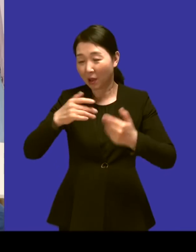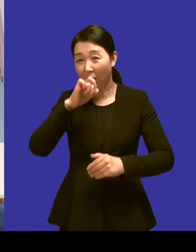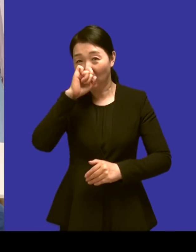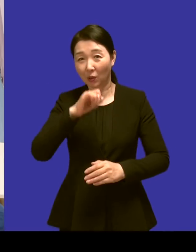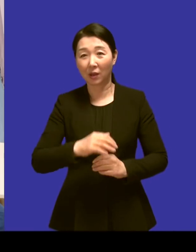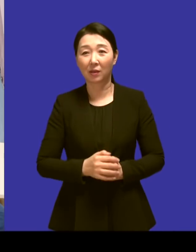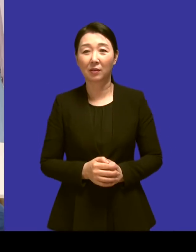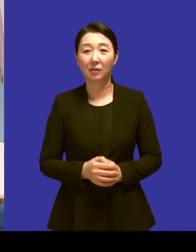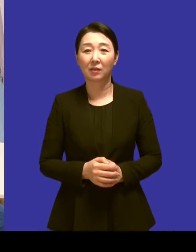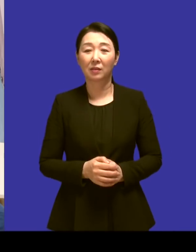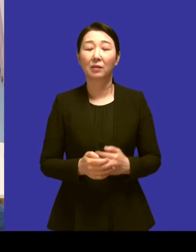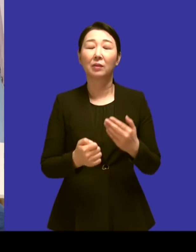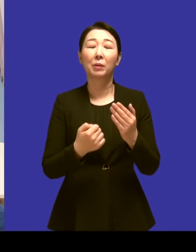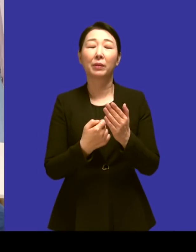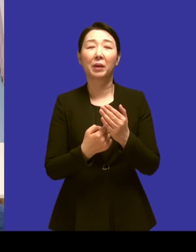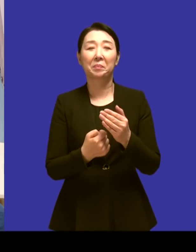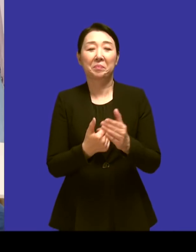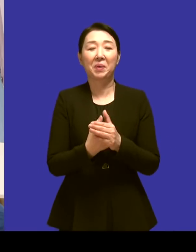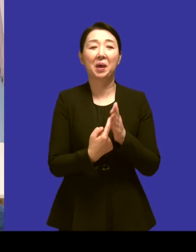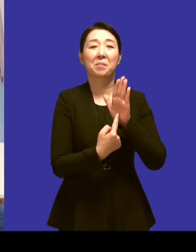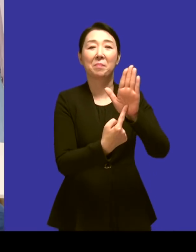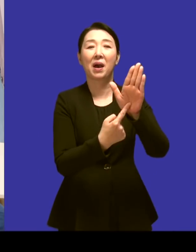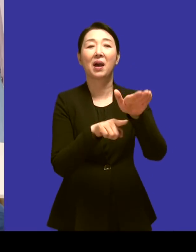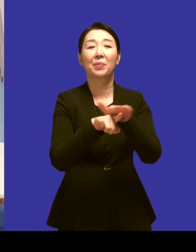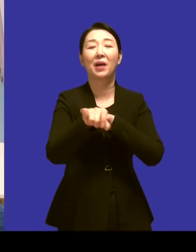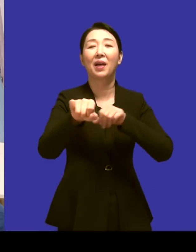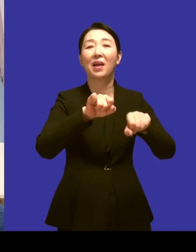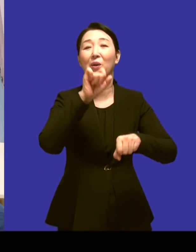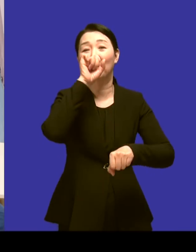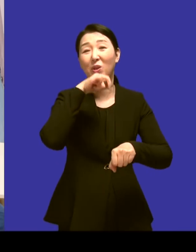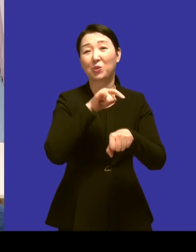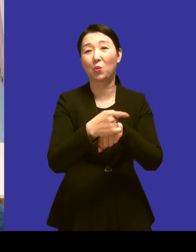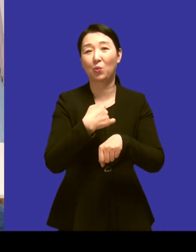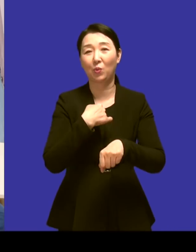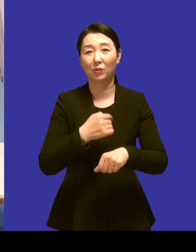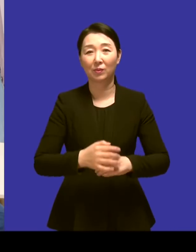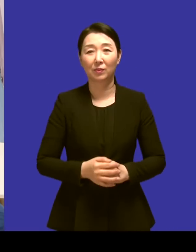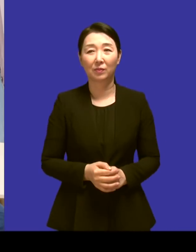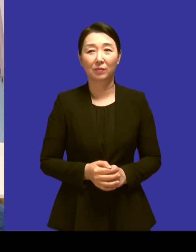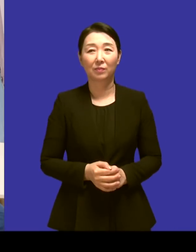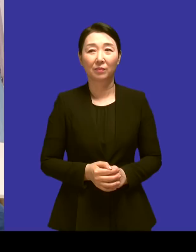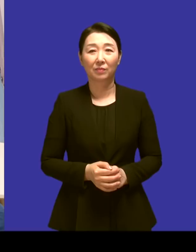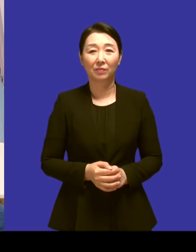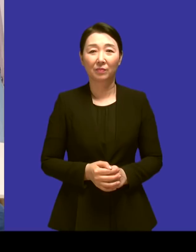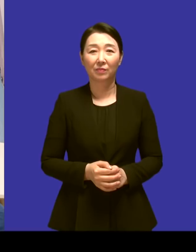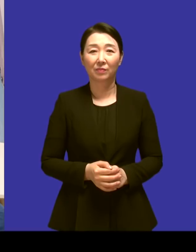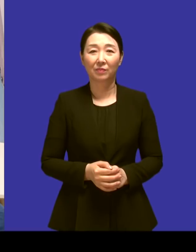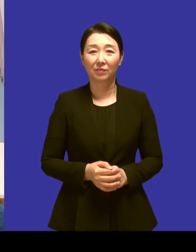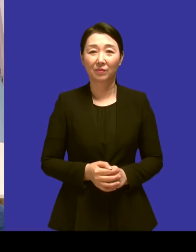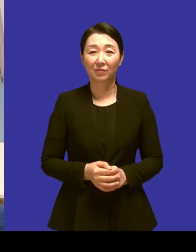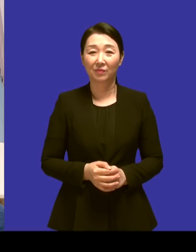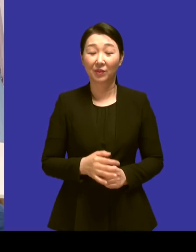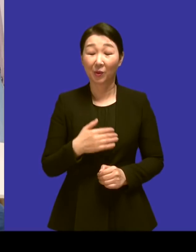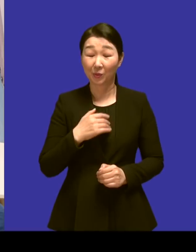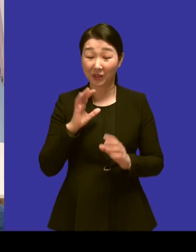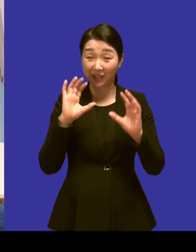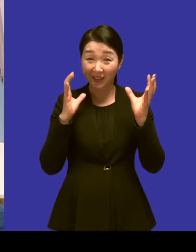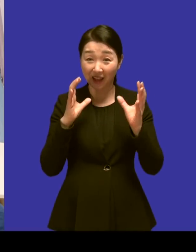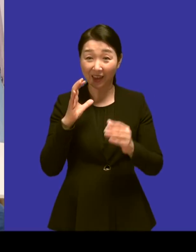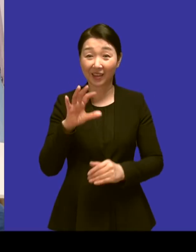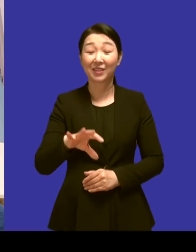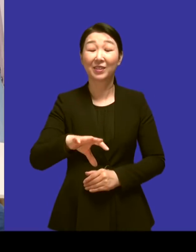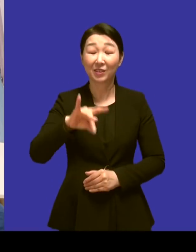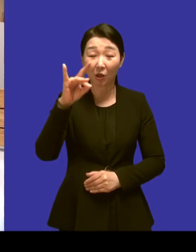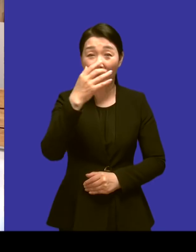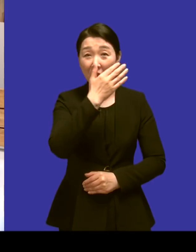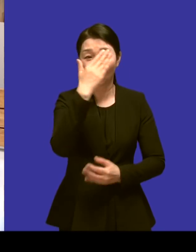그래서 예. 좀 돋보이는 거 좋아하고 나서기 좋아하고 약간 이런 성격이었던 것 같아요. 네네. 그래서 저희가 제일 처음 제 나이대가 청소년 체조라는